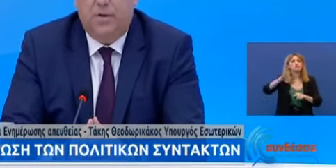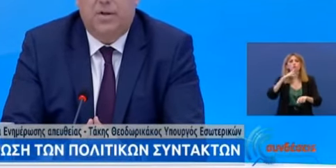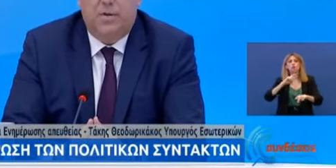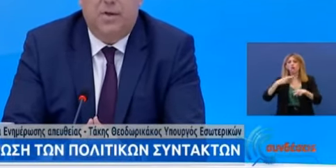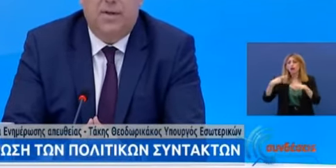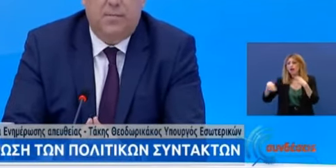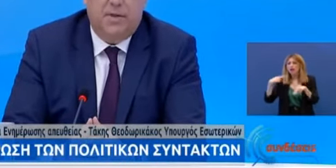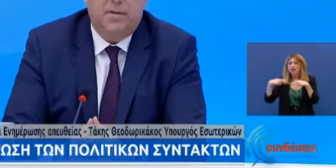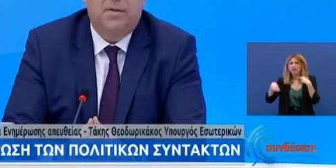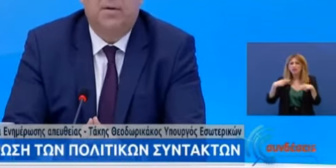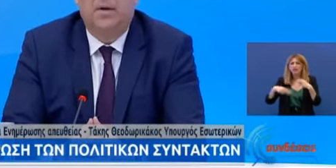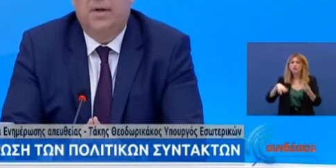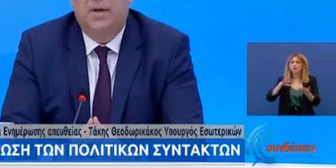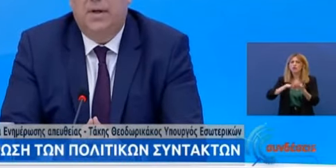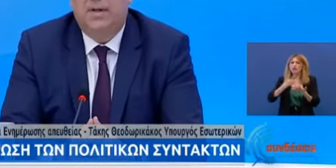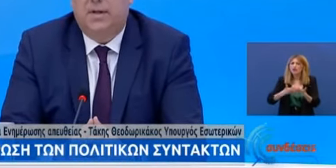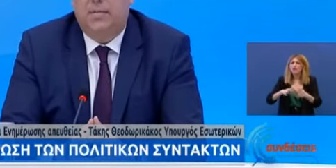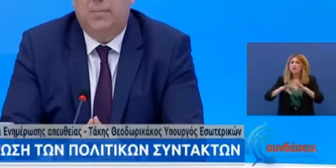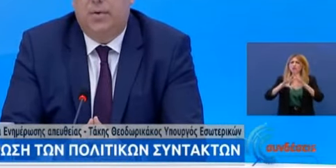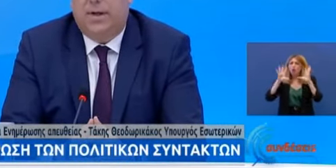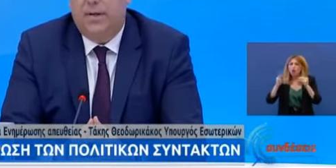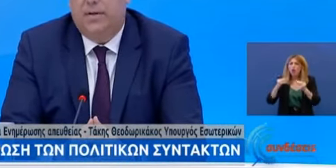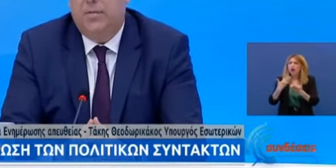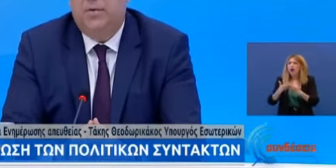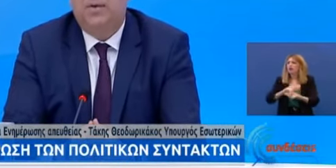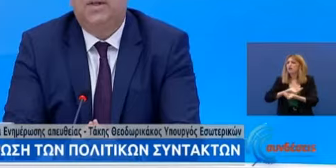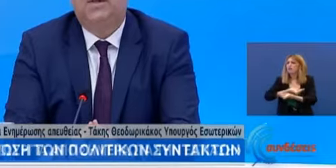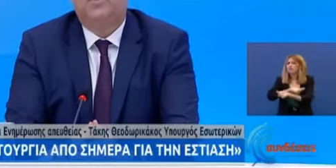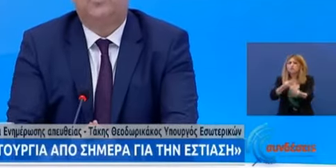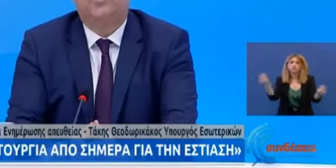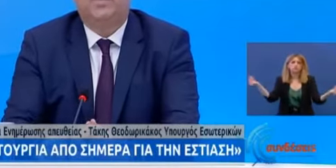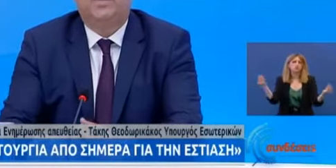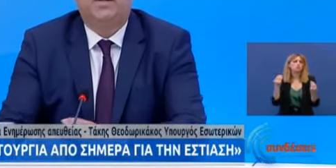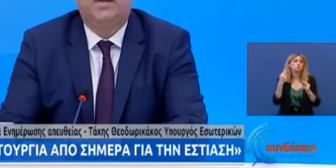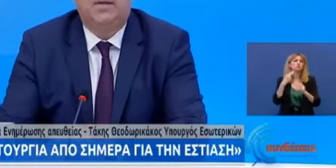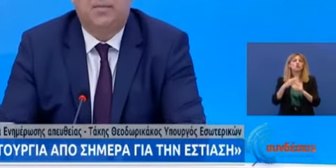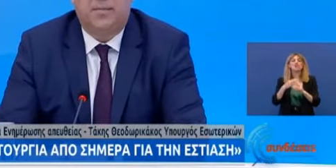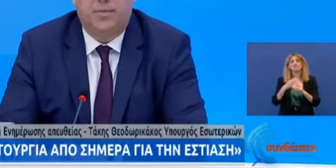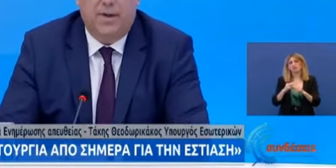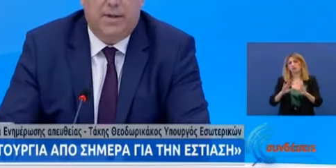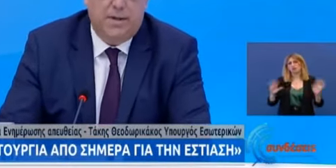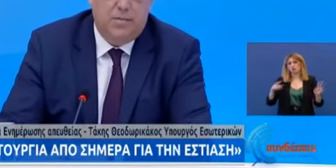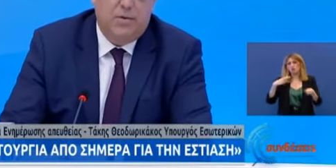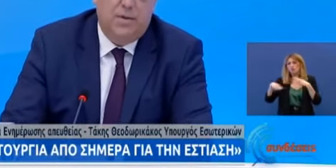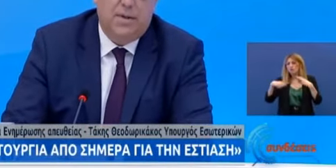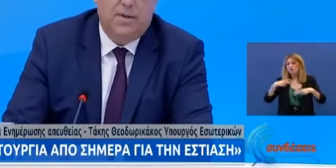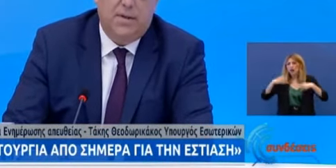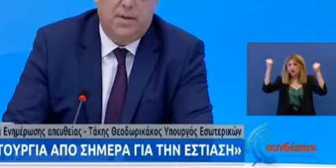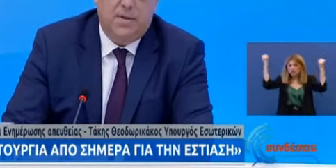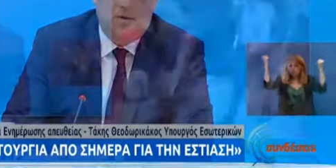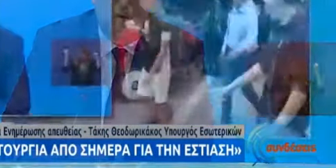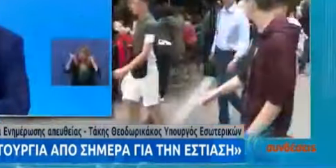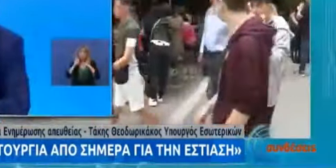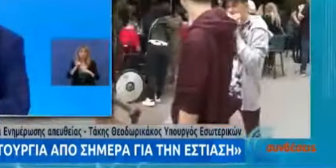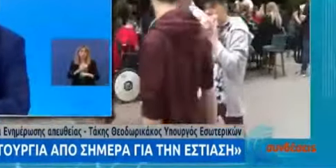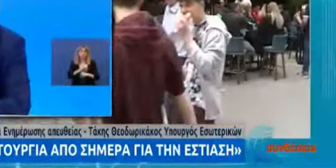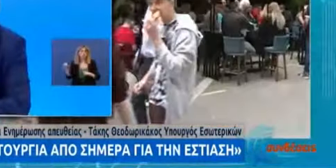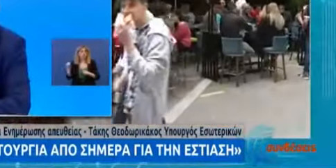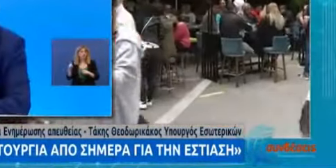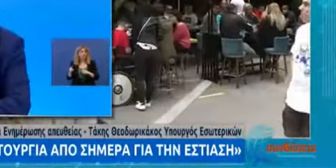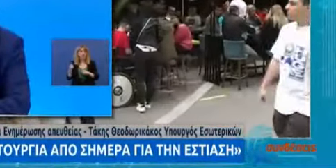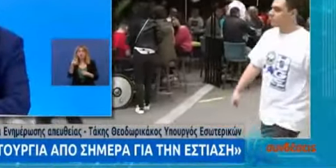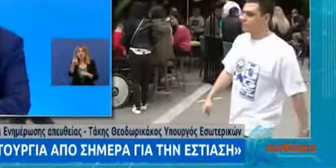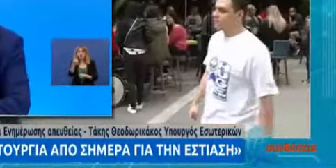τις πρώτες κιόλας ημέρες. Είναι ζήτημα πολύ κρίσιμο για την οικονομία, είναι ζήτημα πολύ κρίσιμο για τις θέσεις απασχόλησης των